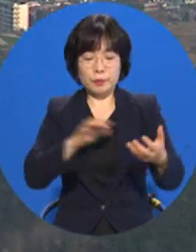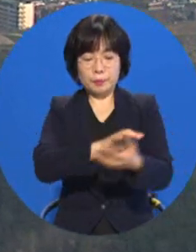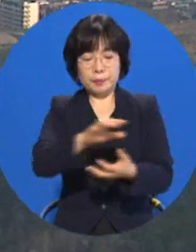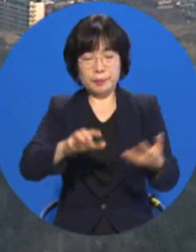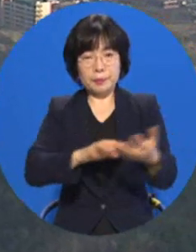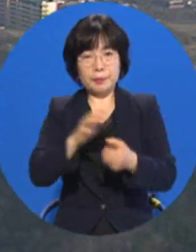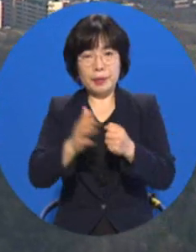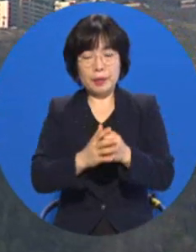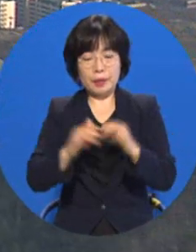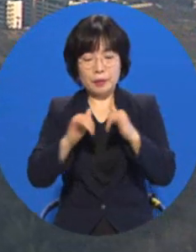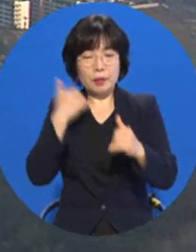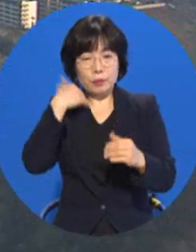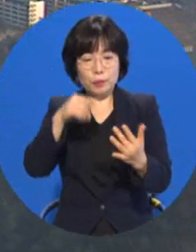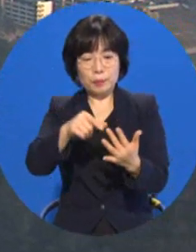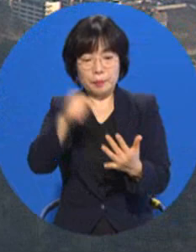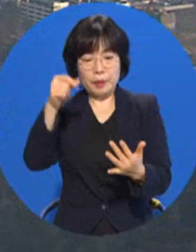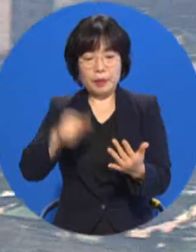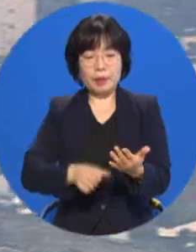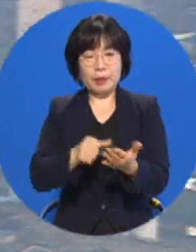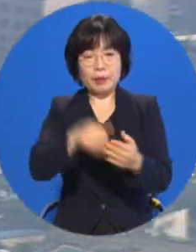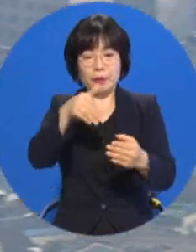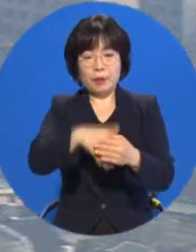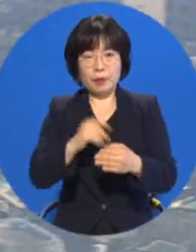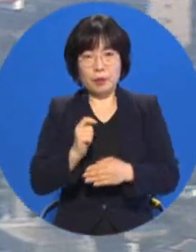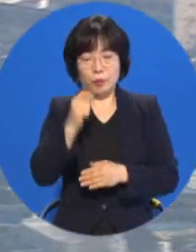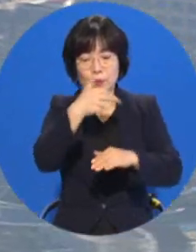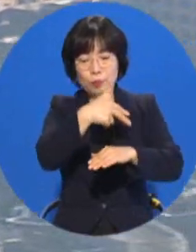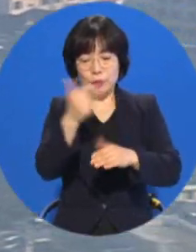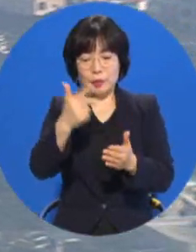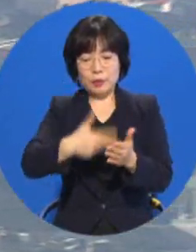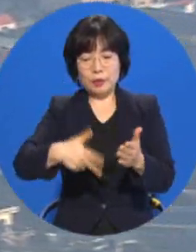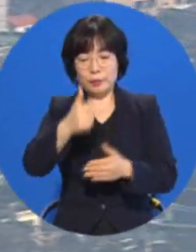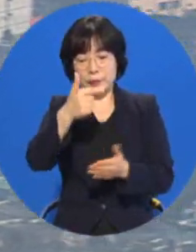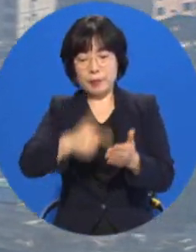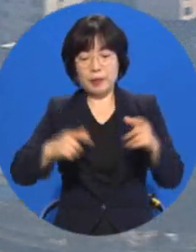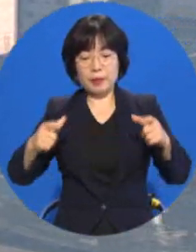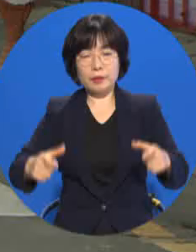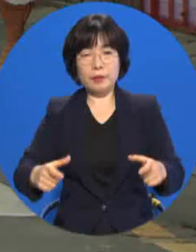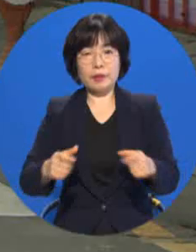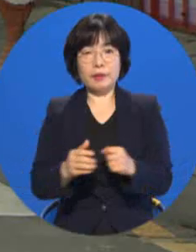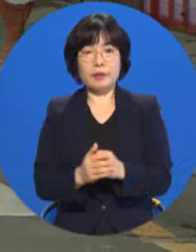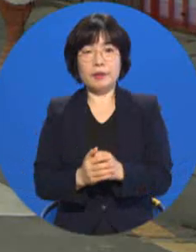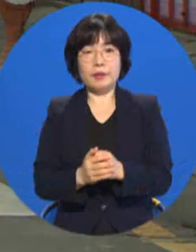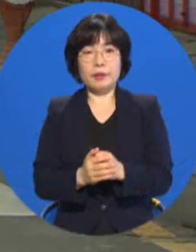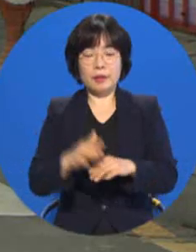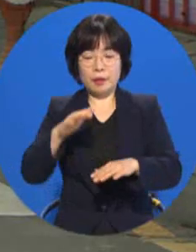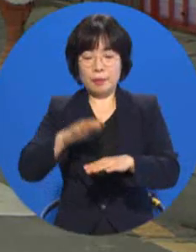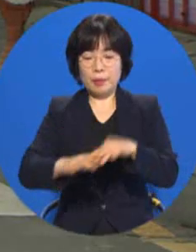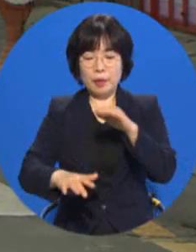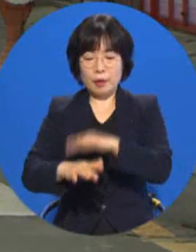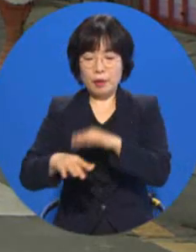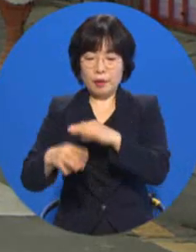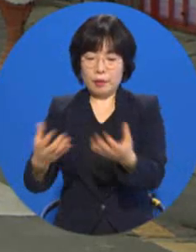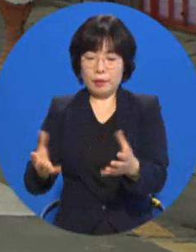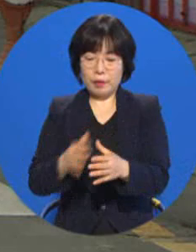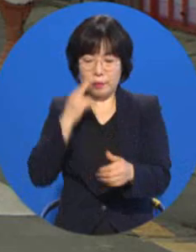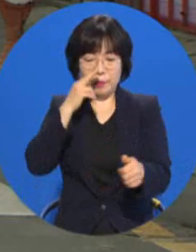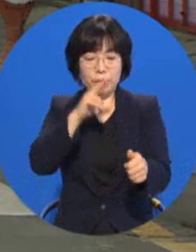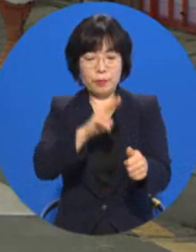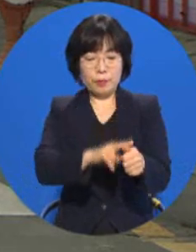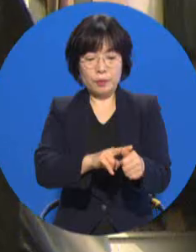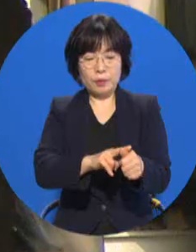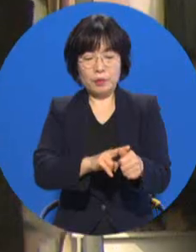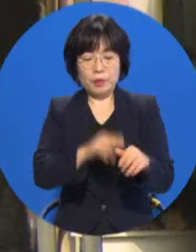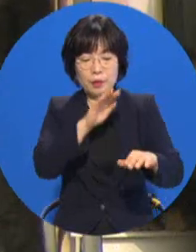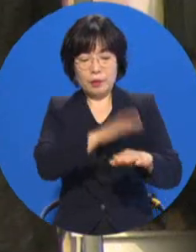속에서도 인물론을 중심으로 표를 던졌던 고흥 보성 장흥 강진 선거구. 텃밭 탈환을 위한 여당의 도전과